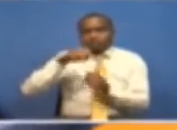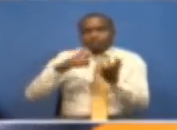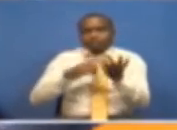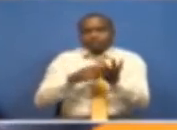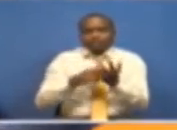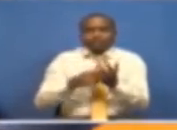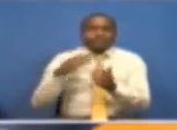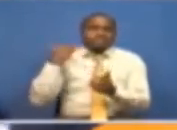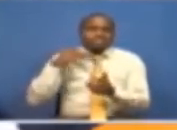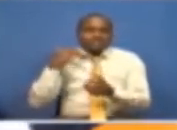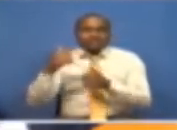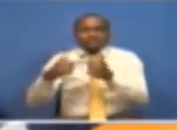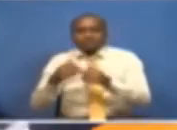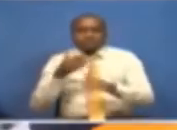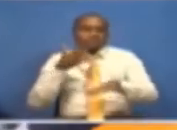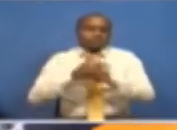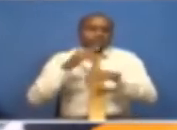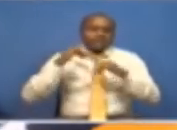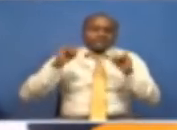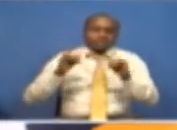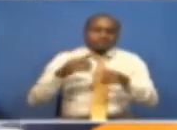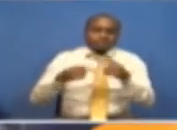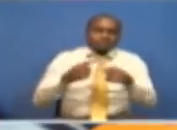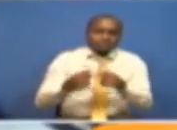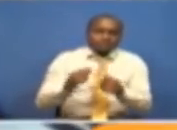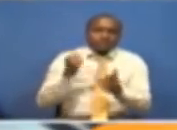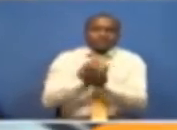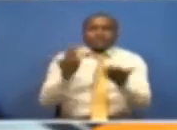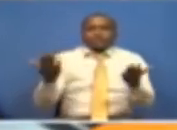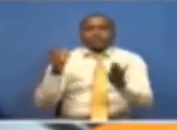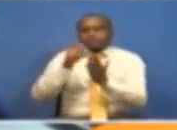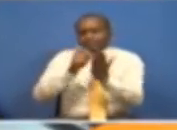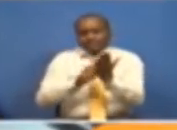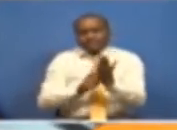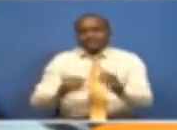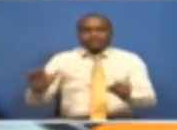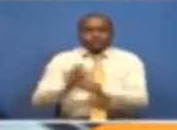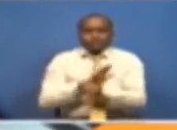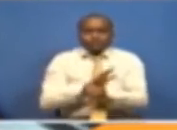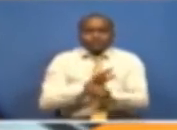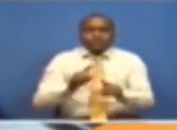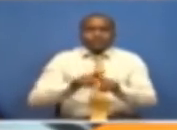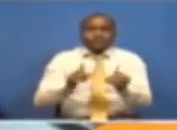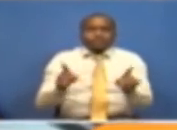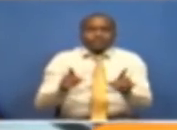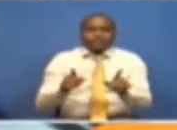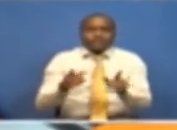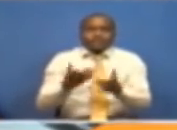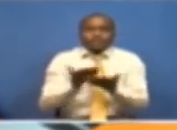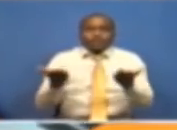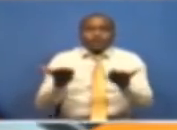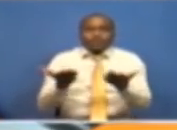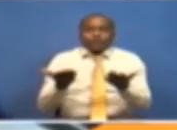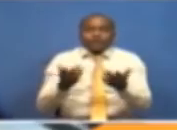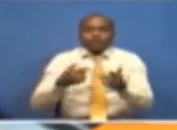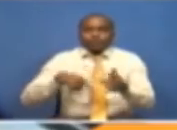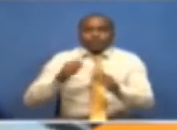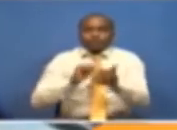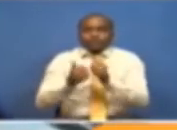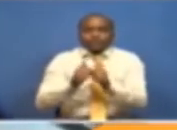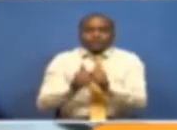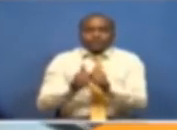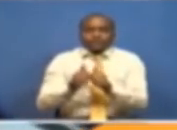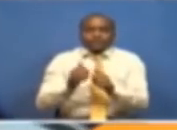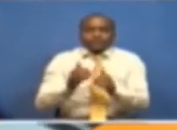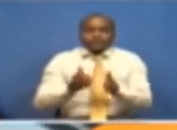na wafanye fake news, na waandike gazeti wajaze. Lakini mahali tutashindana na wao ni kwa